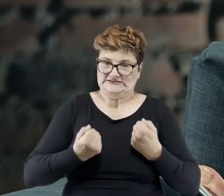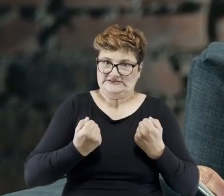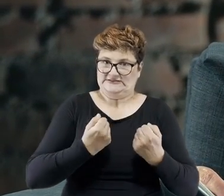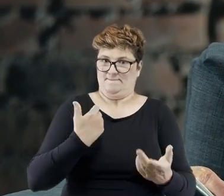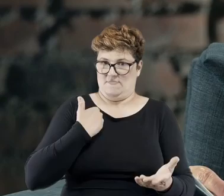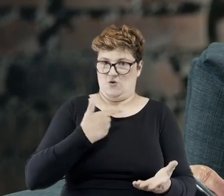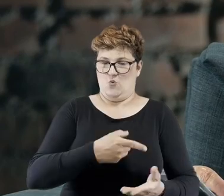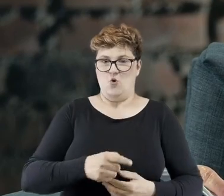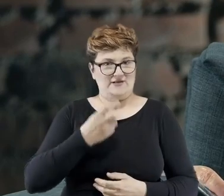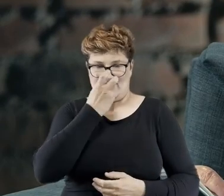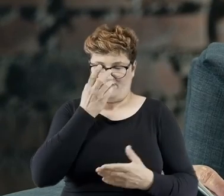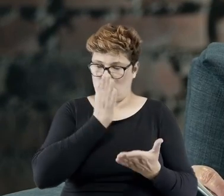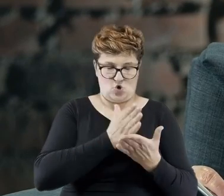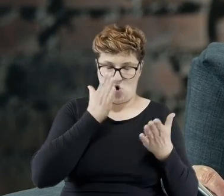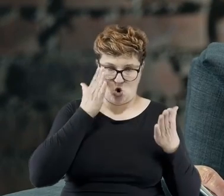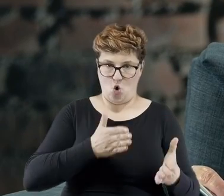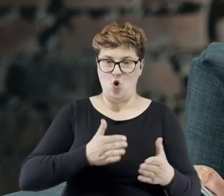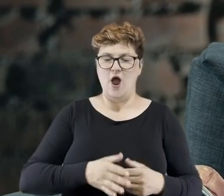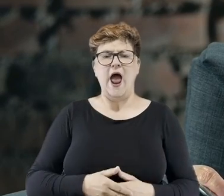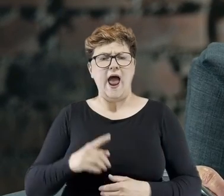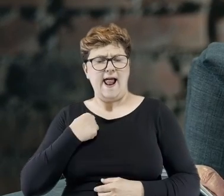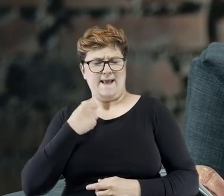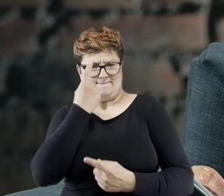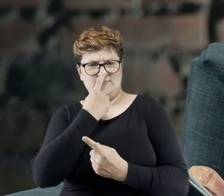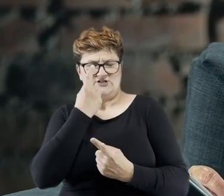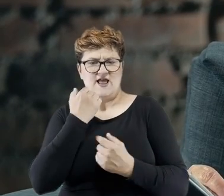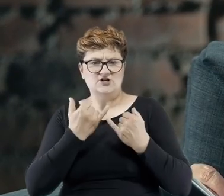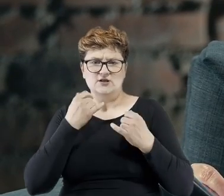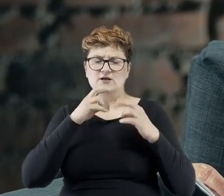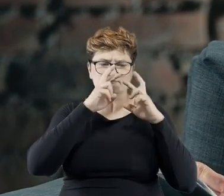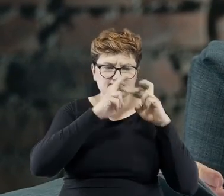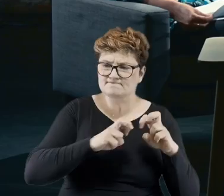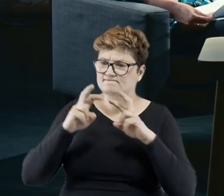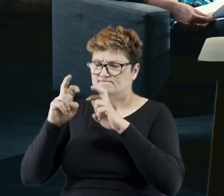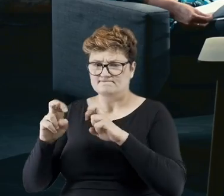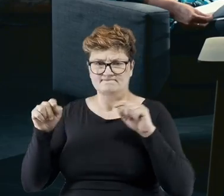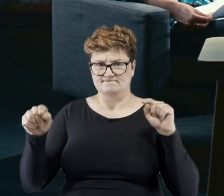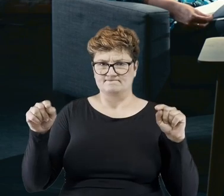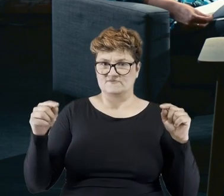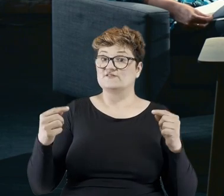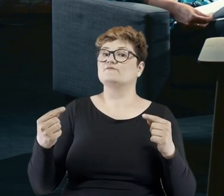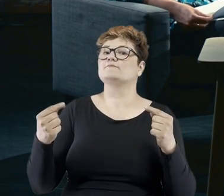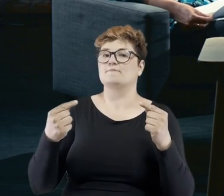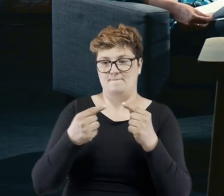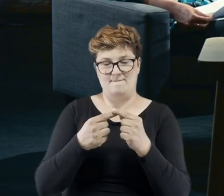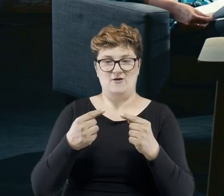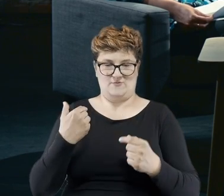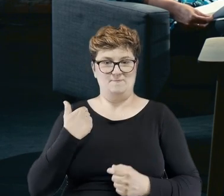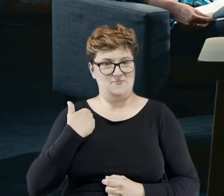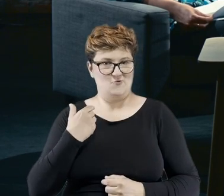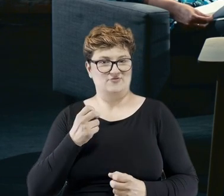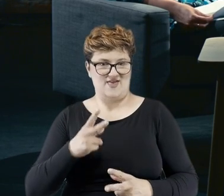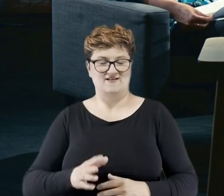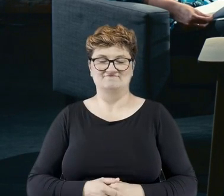interesowało. Ale ja myślę w gruncie rzeczy, że jak tak spojrzymy głębiej, to jednak pomiędzy nimi było coś wspólnego.